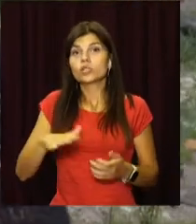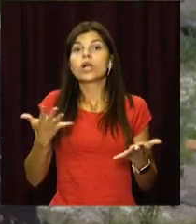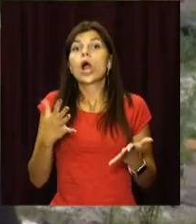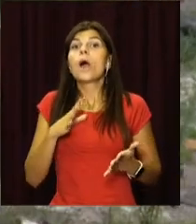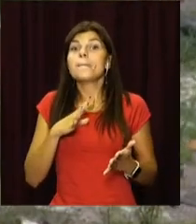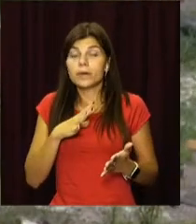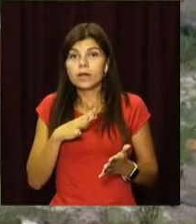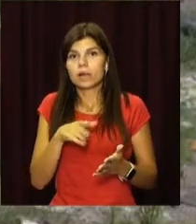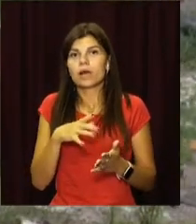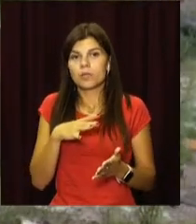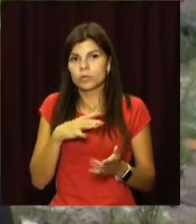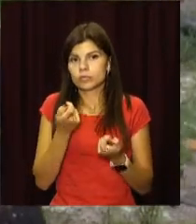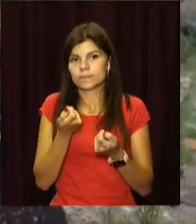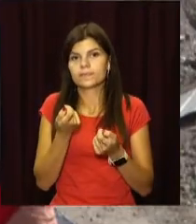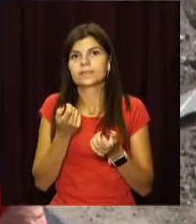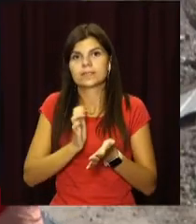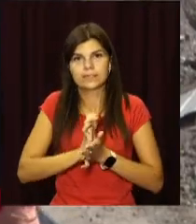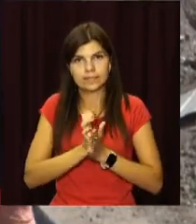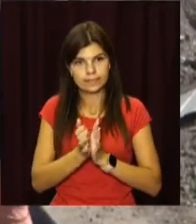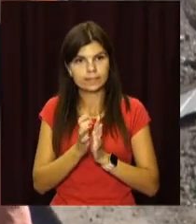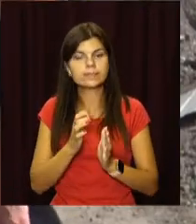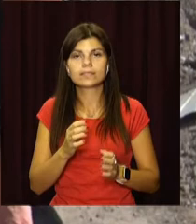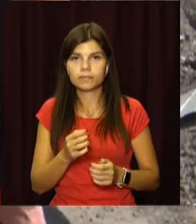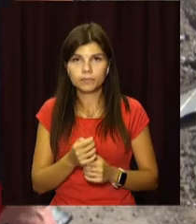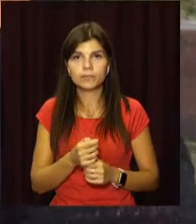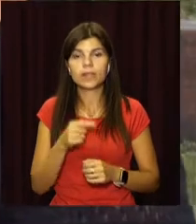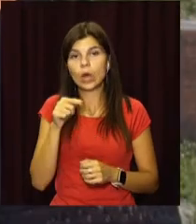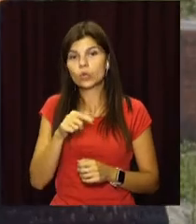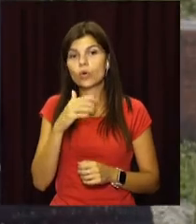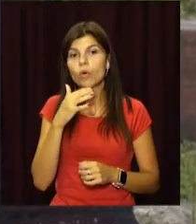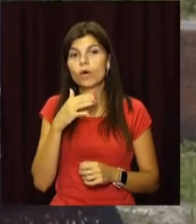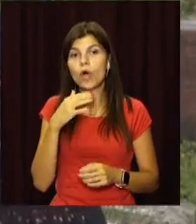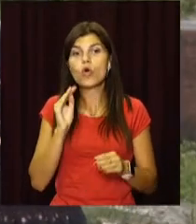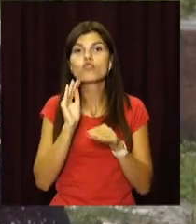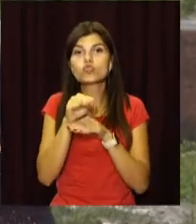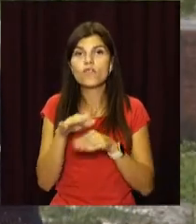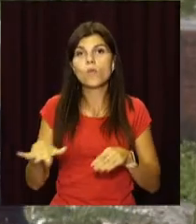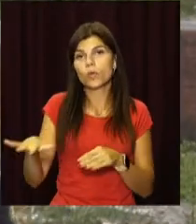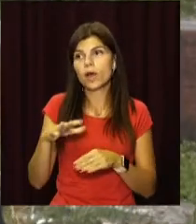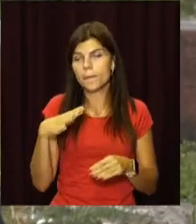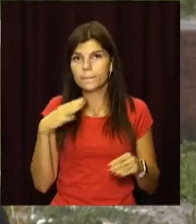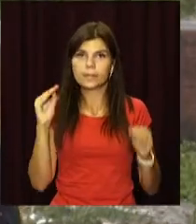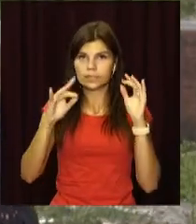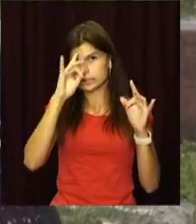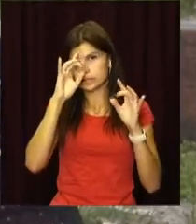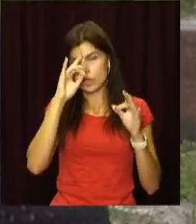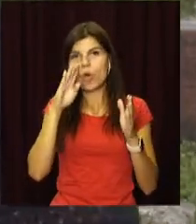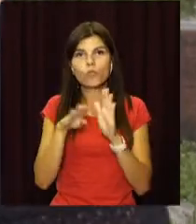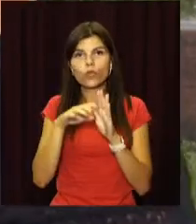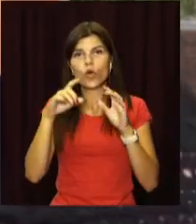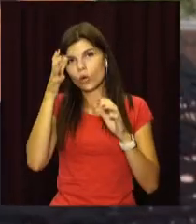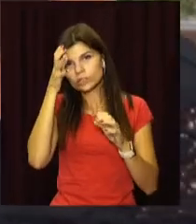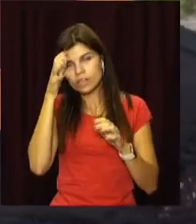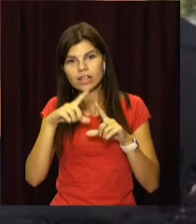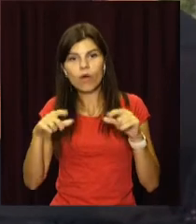їх було за проектною потужністю недостатньо. У нас всі додаткові приміщення були пристосовані під освітні класи. Наприклад,